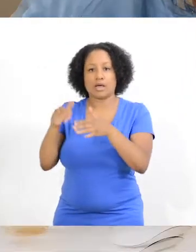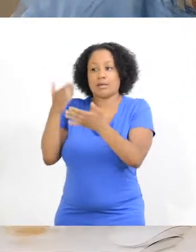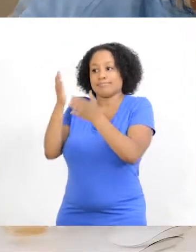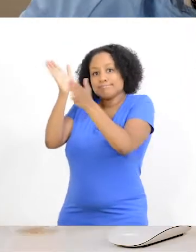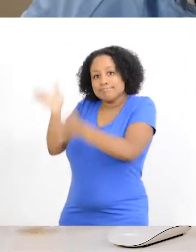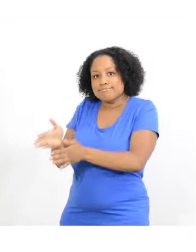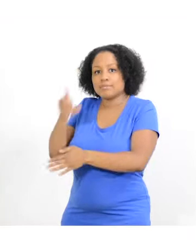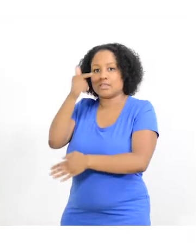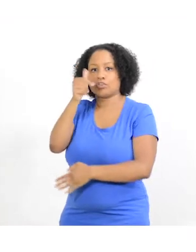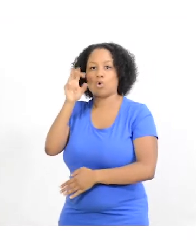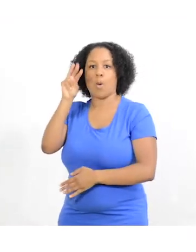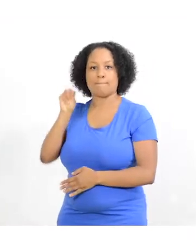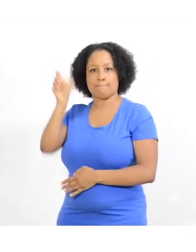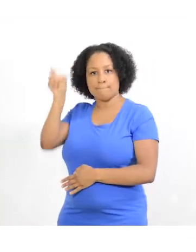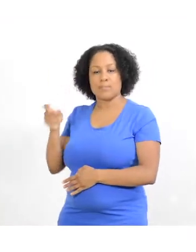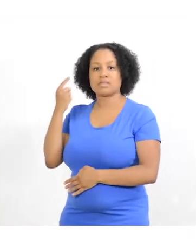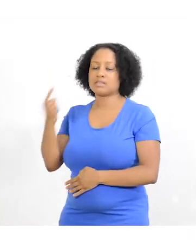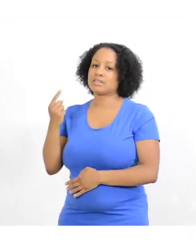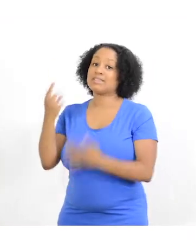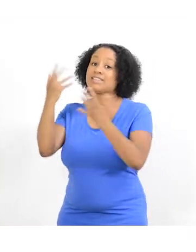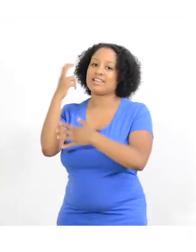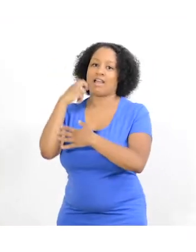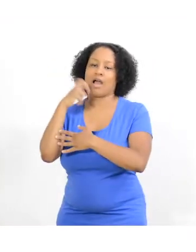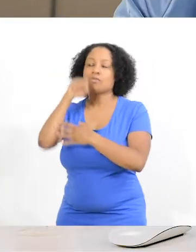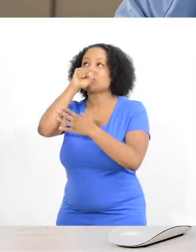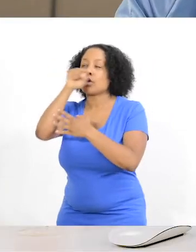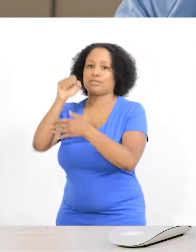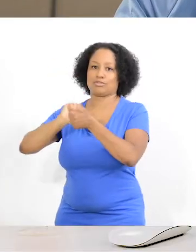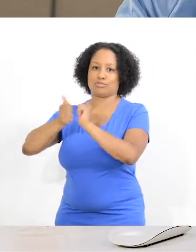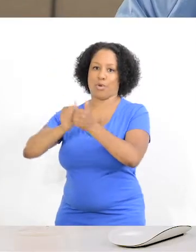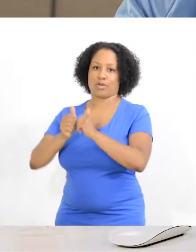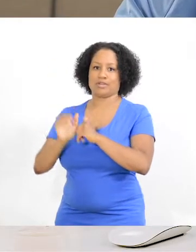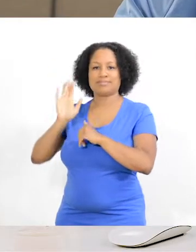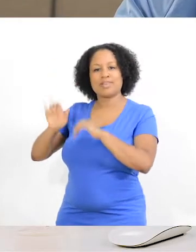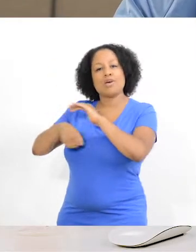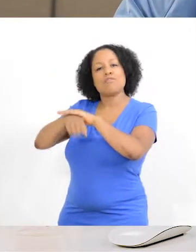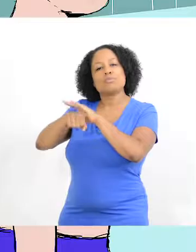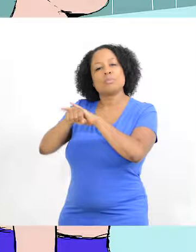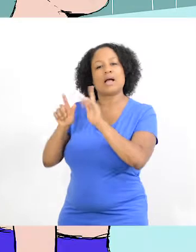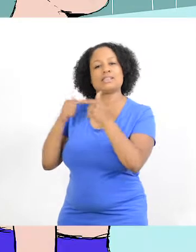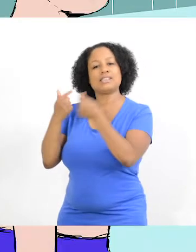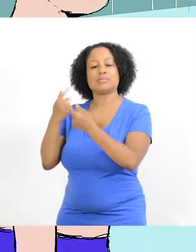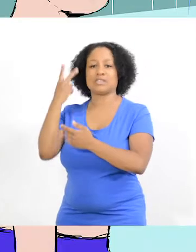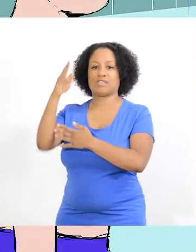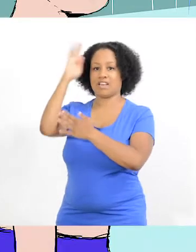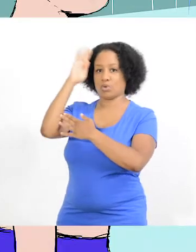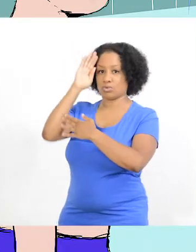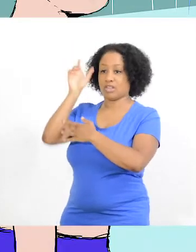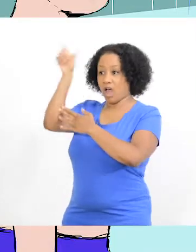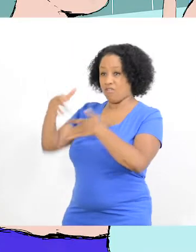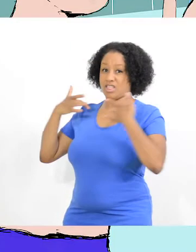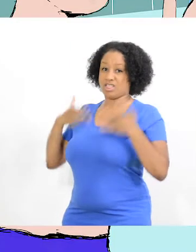Isso. Hi, Tom. Tom ist 10 und mega die Sportskanone. In seinem Fußballteam sind 2 Jungs, die nackt beim Duschen immer